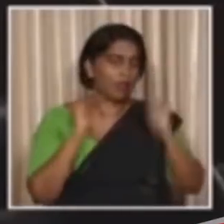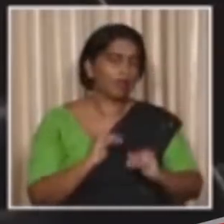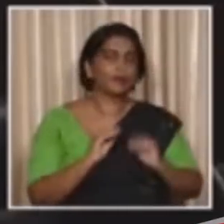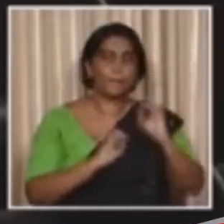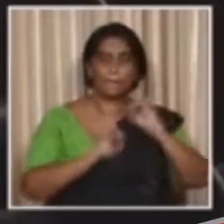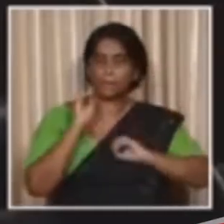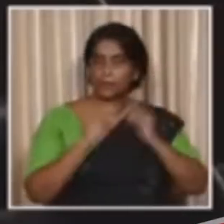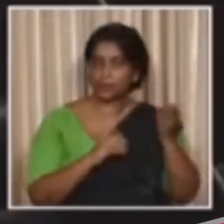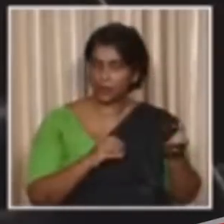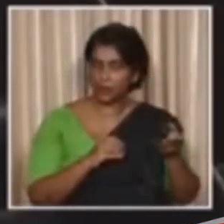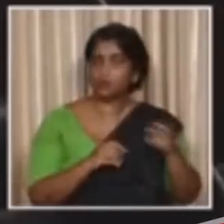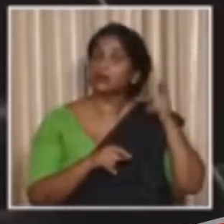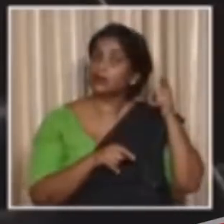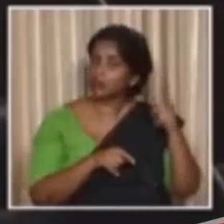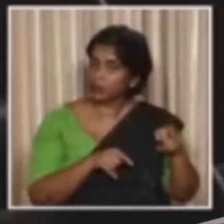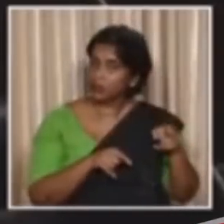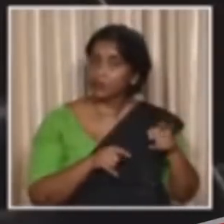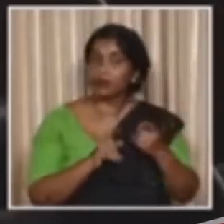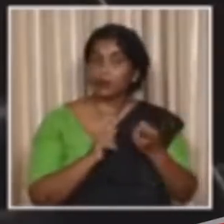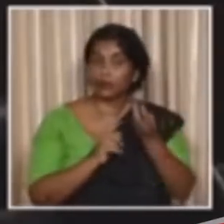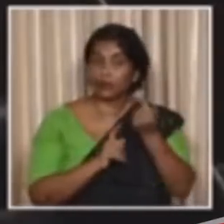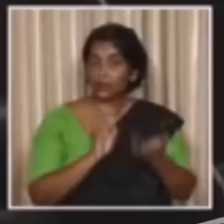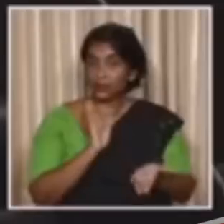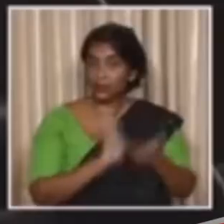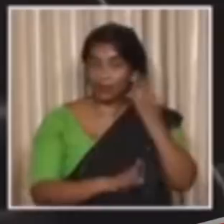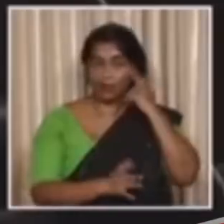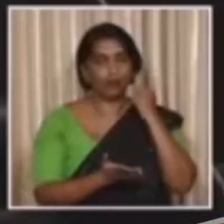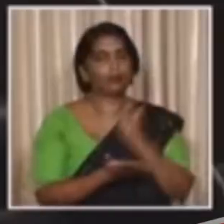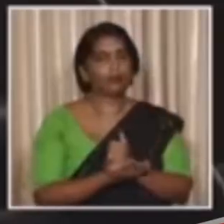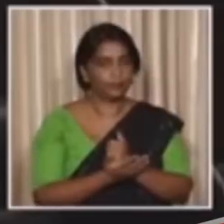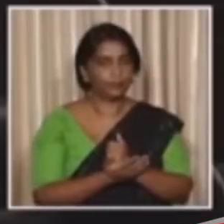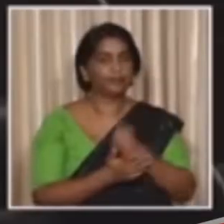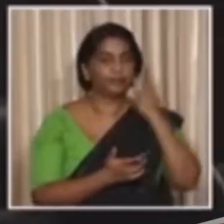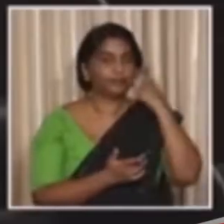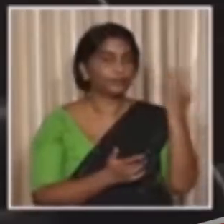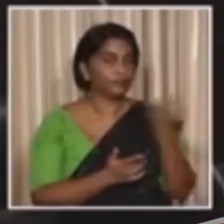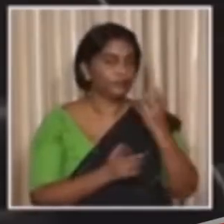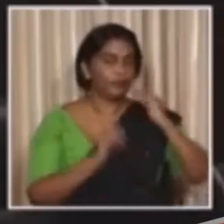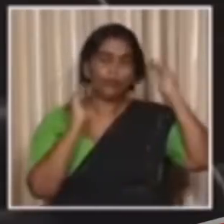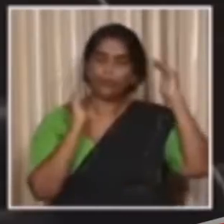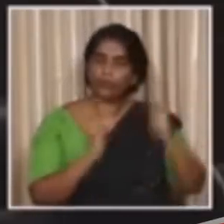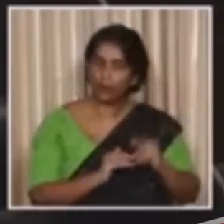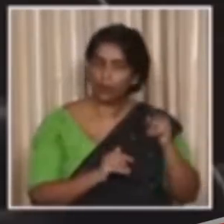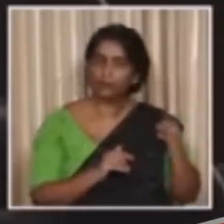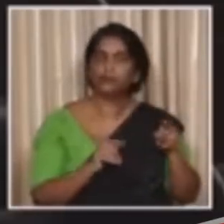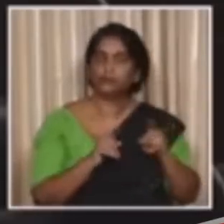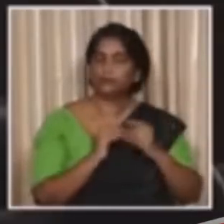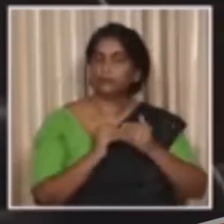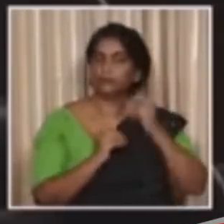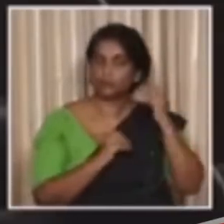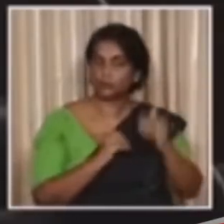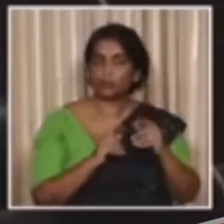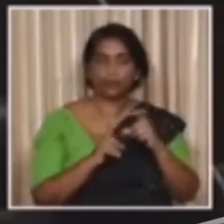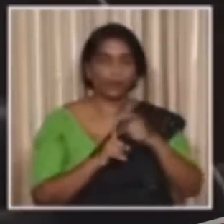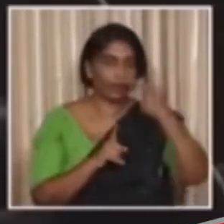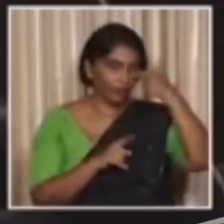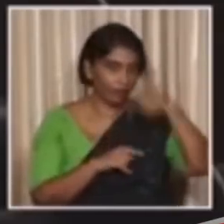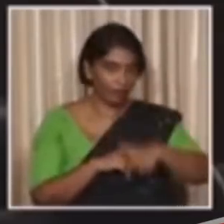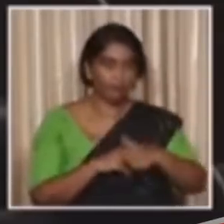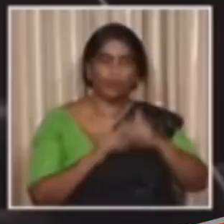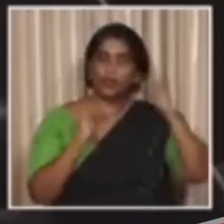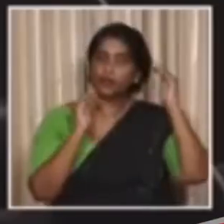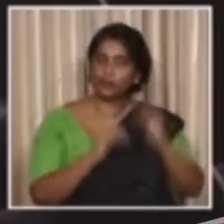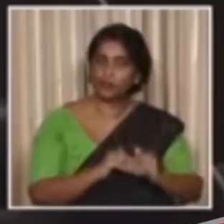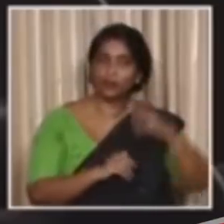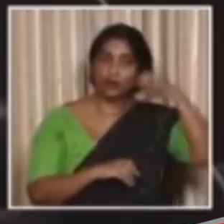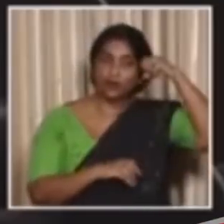ඉතුරු වෙන්නේ ඒ අධික විදුලි බිල දරා ගන්න බෑ ගල් අඟුරු මිල පහළ වැටුණත් ඊළඟට ඩීසල් මිල පහළ වැටුණත්